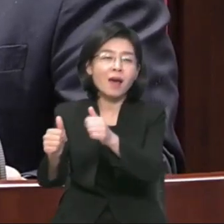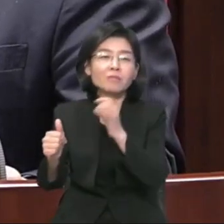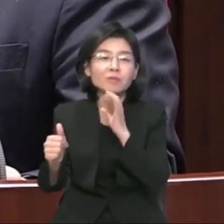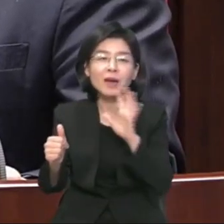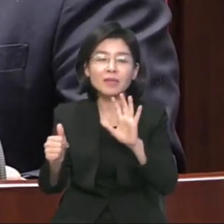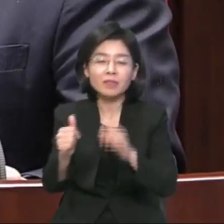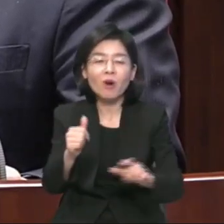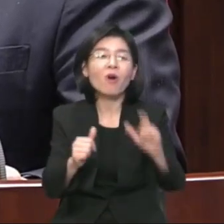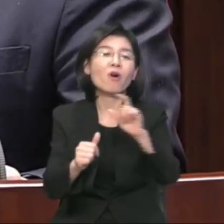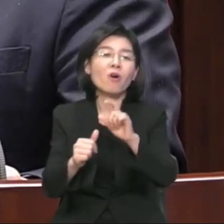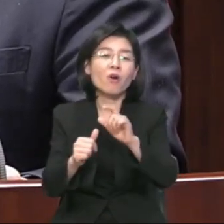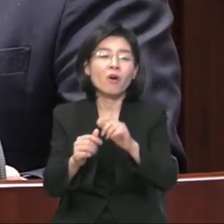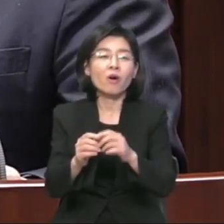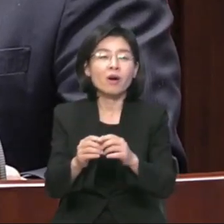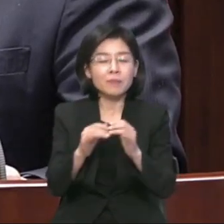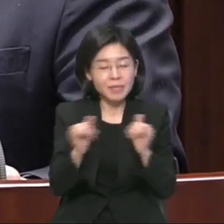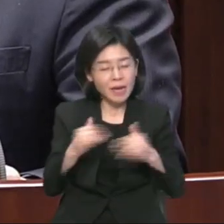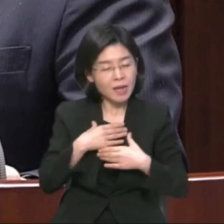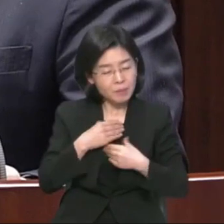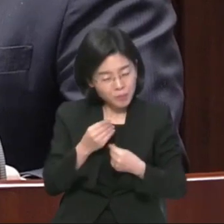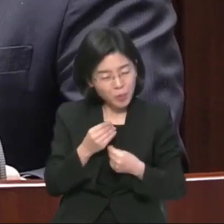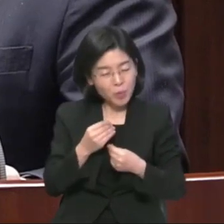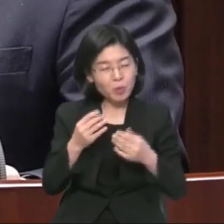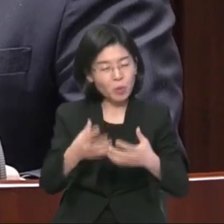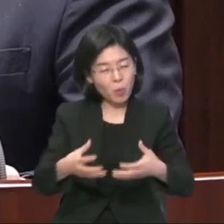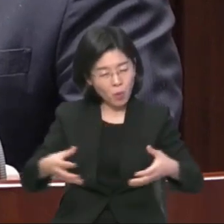좀 이 그런 그 인간 안보